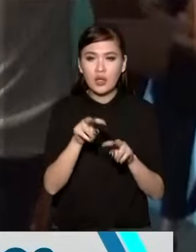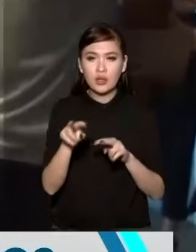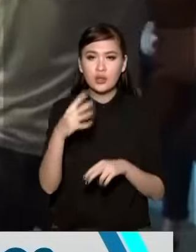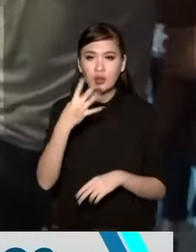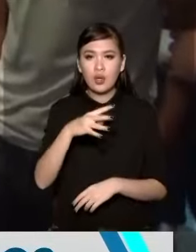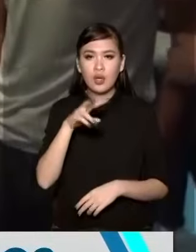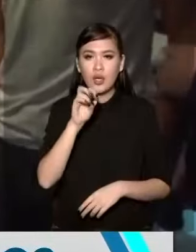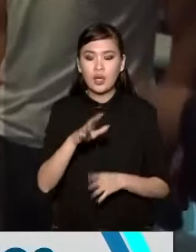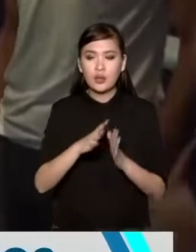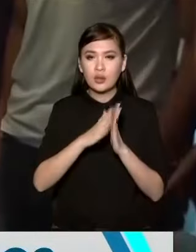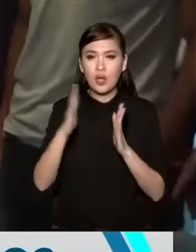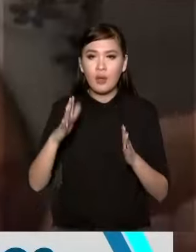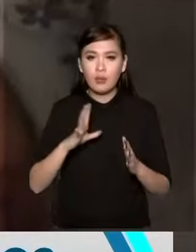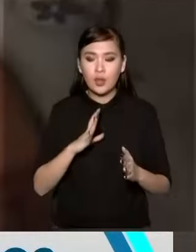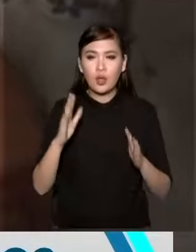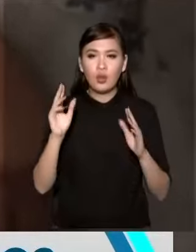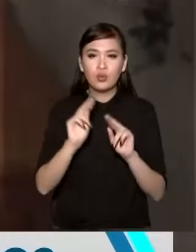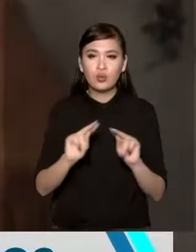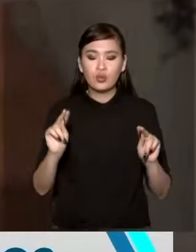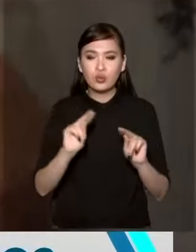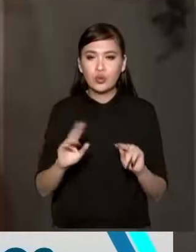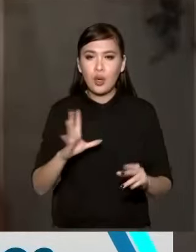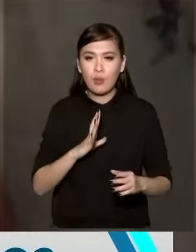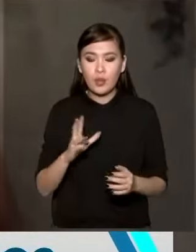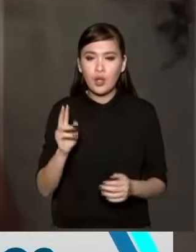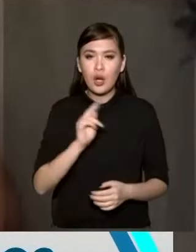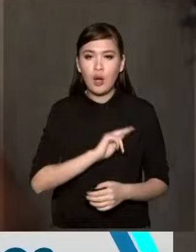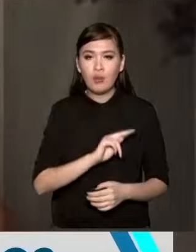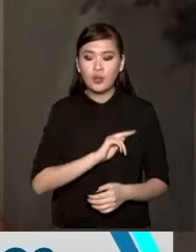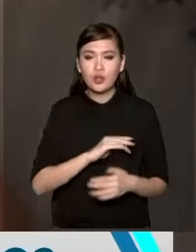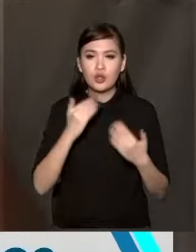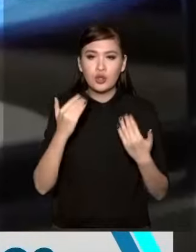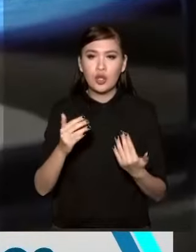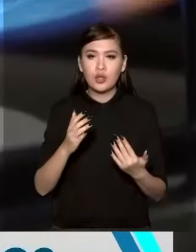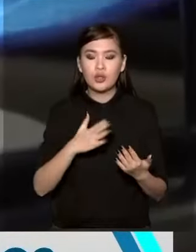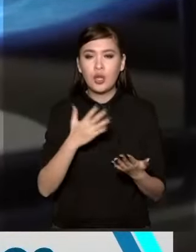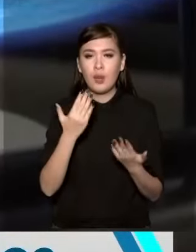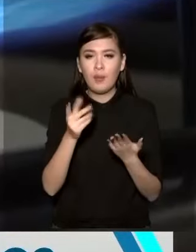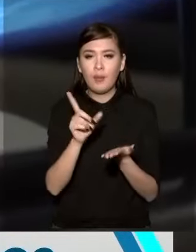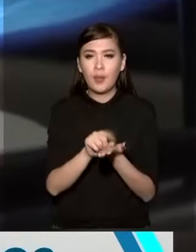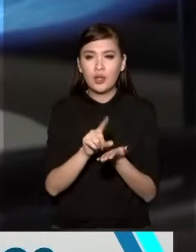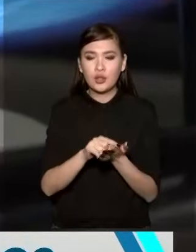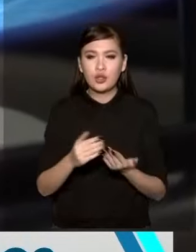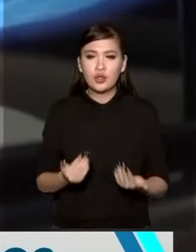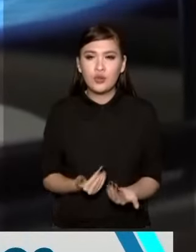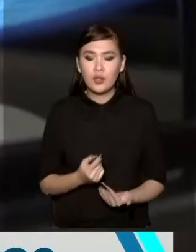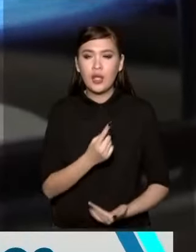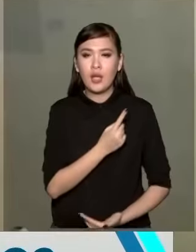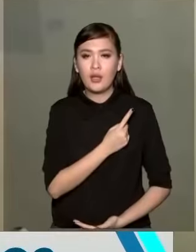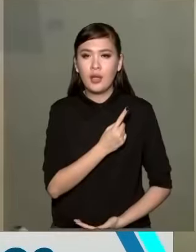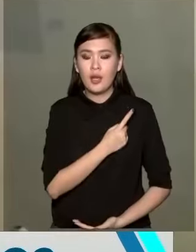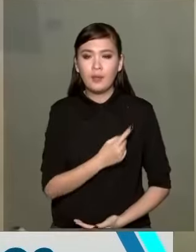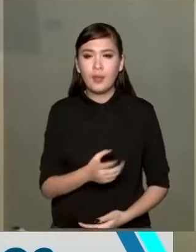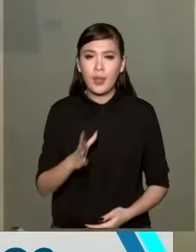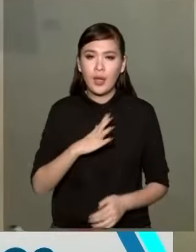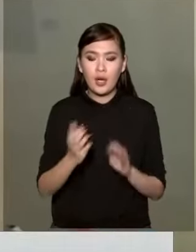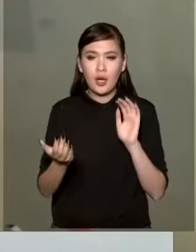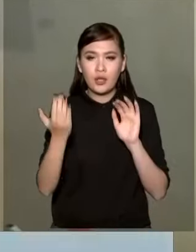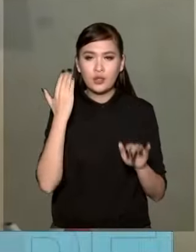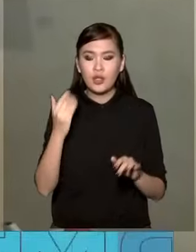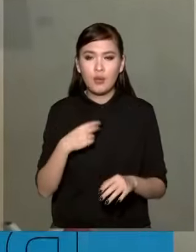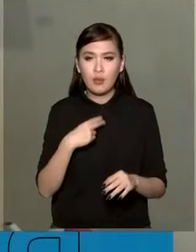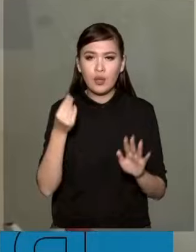лет проработала в местной школе учителем. Сейчас педагог на заслуженном отдыхе живет одна. Раньше мне